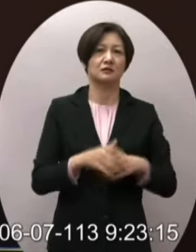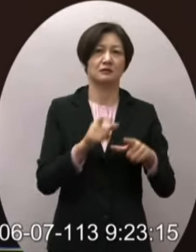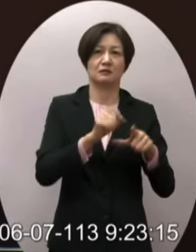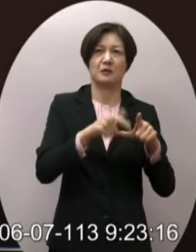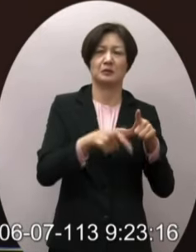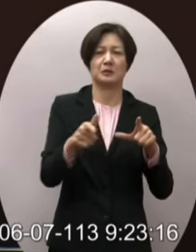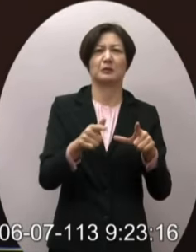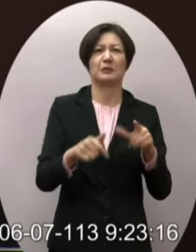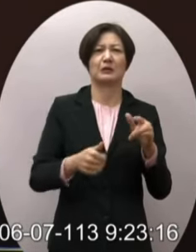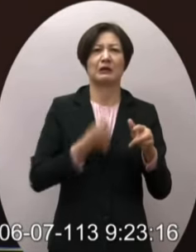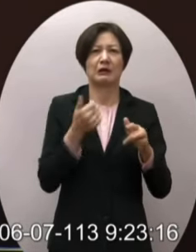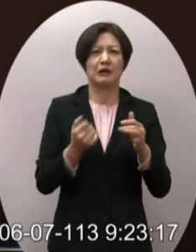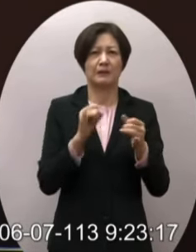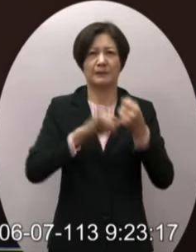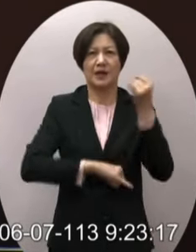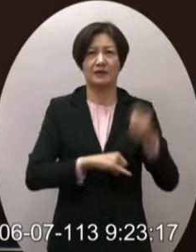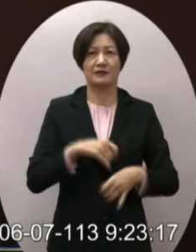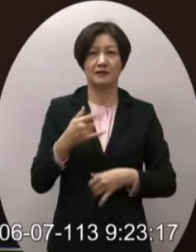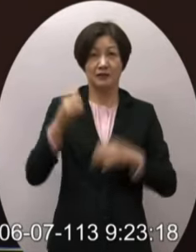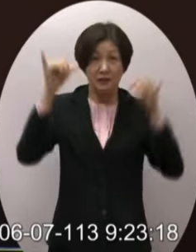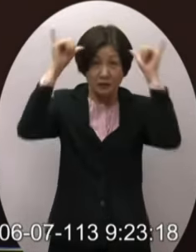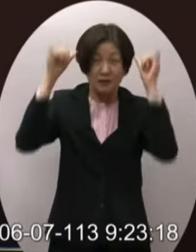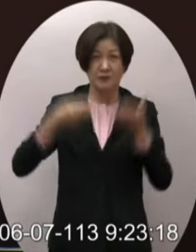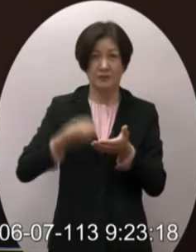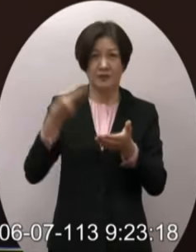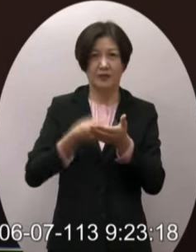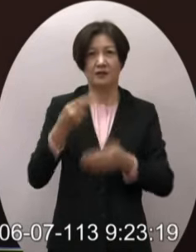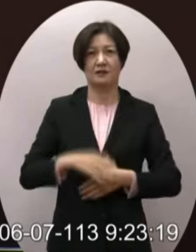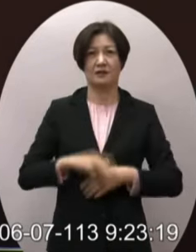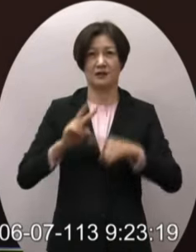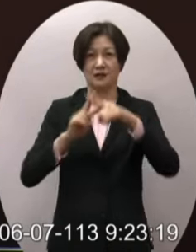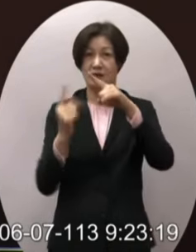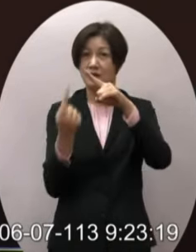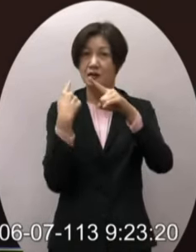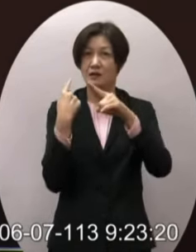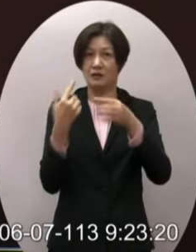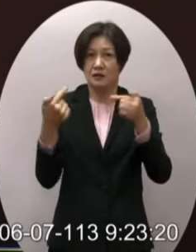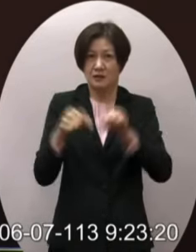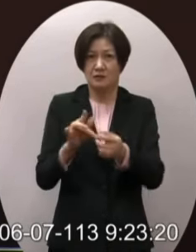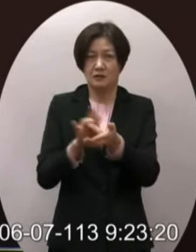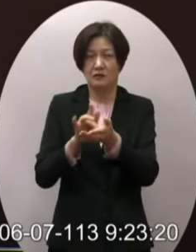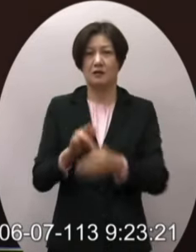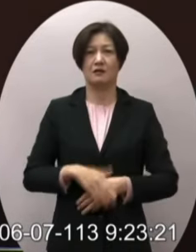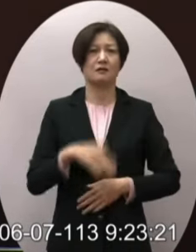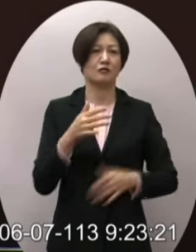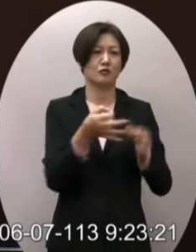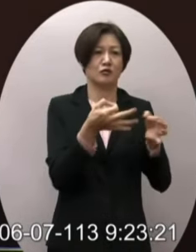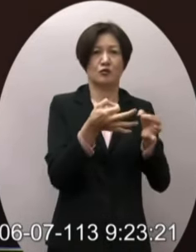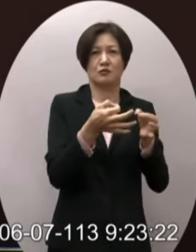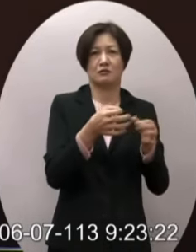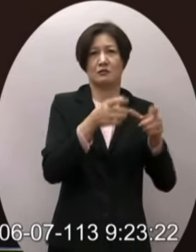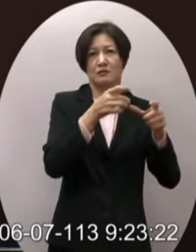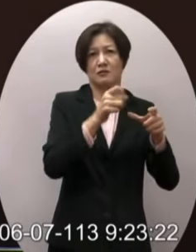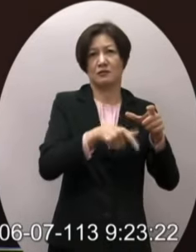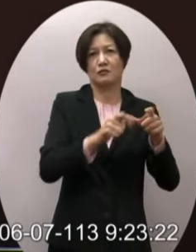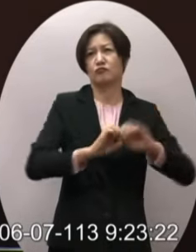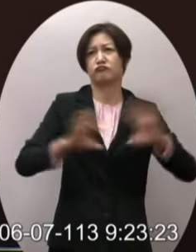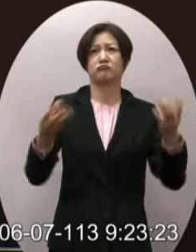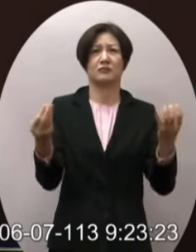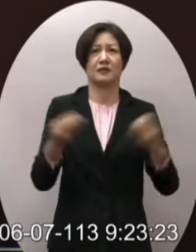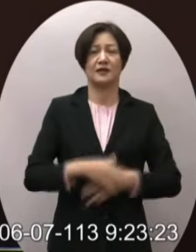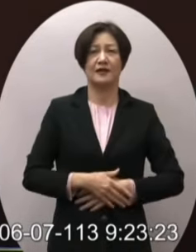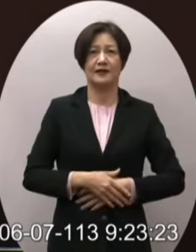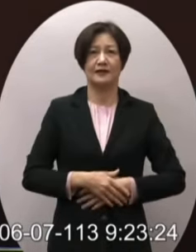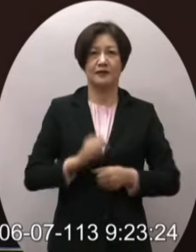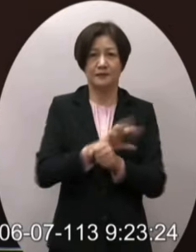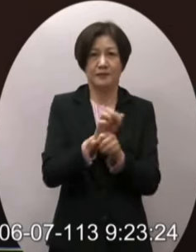人公然指控牛肉面业者使用含莱克多巴胺，又被业者打脸。疫情期间对高端疫苗